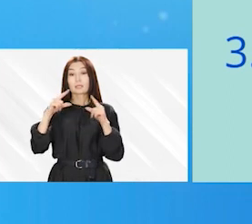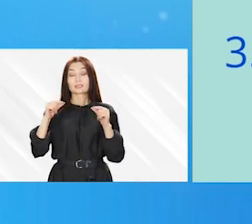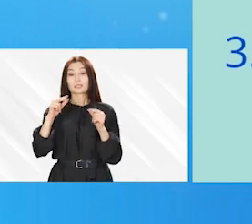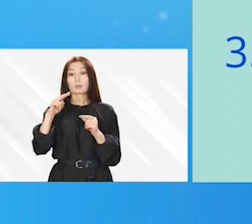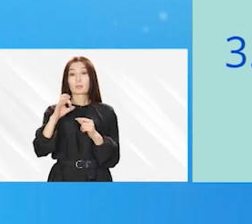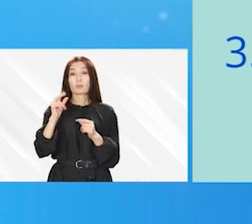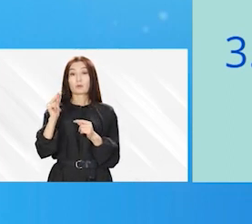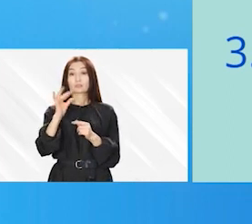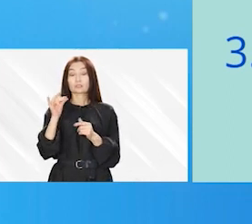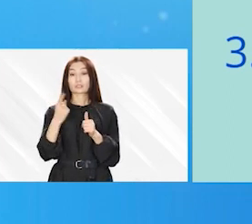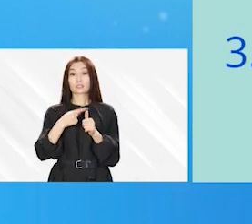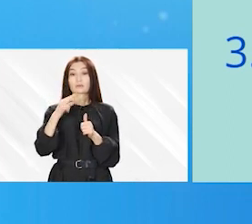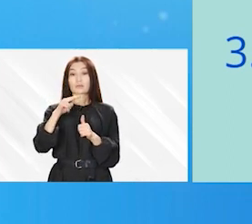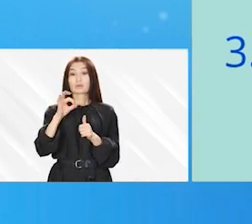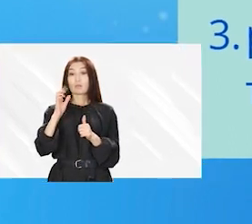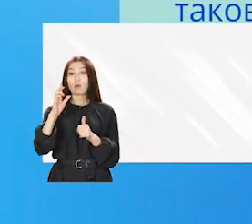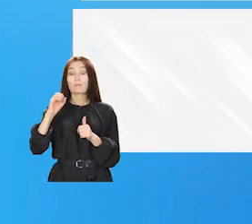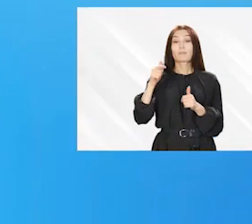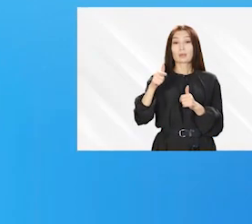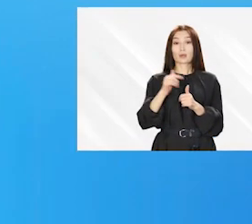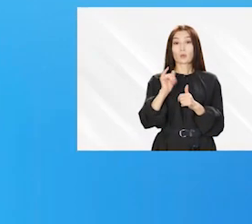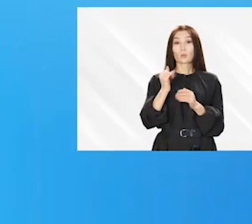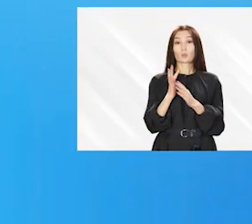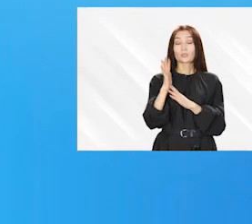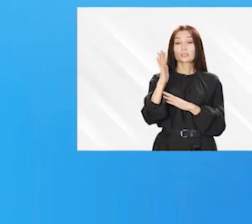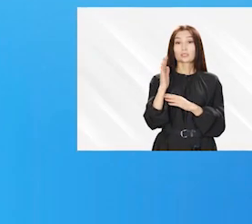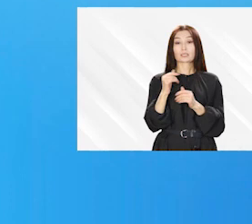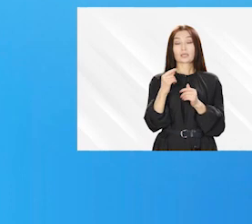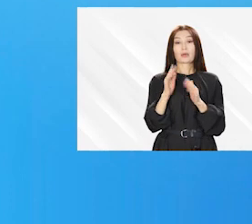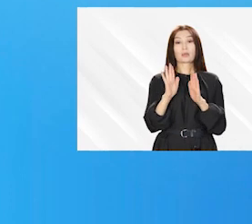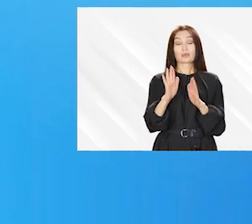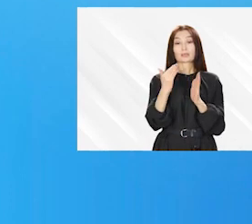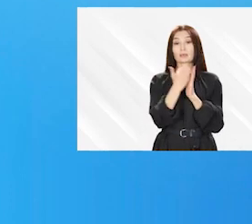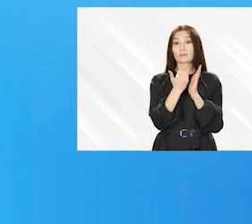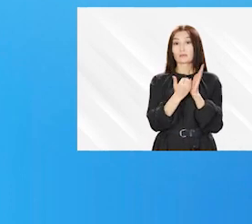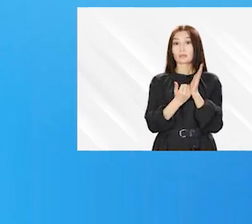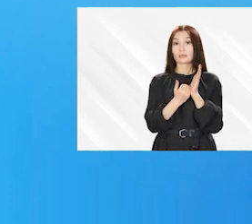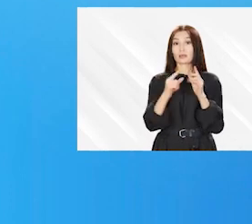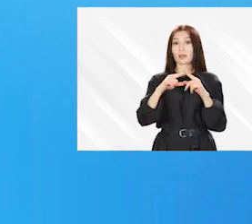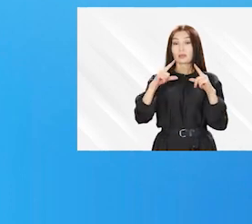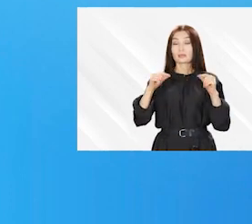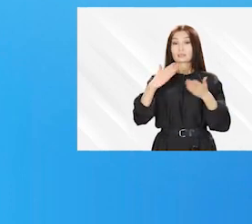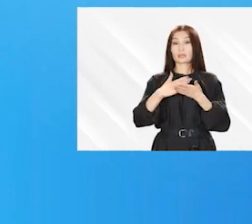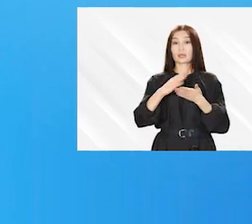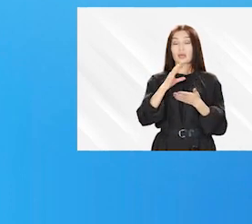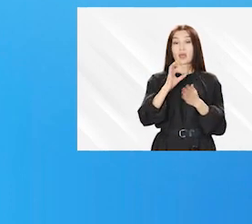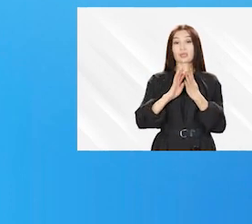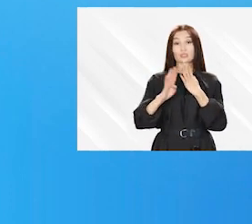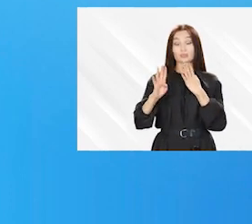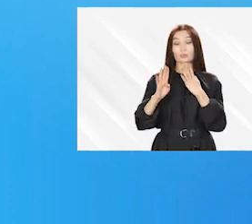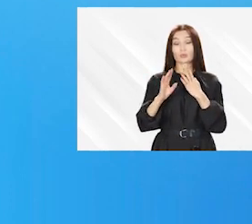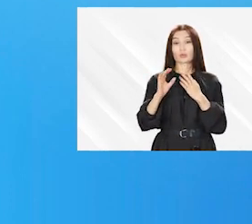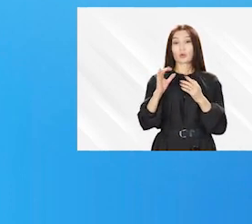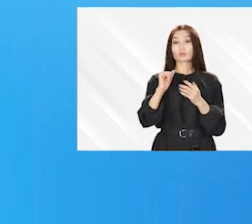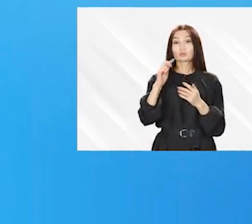и пучками называют победа у растения различают такие виды лист расположения как очередное